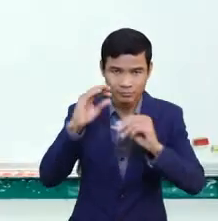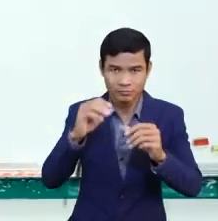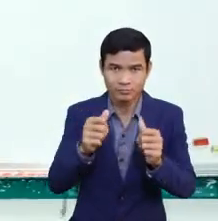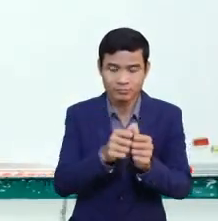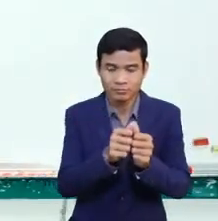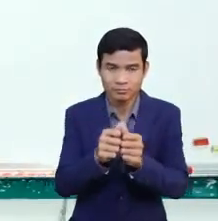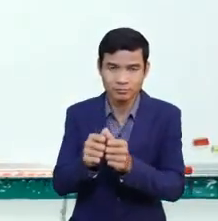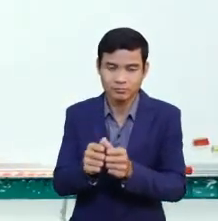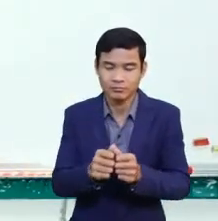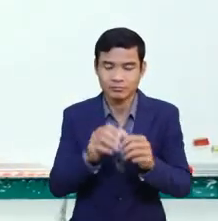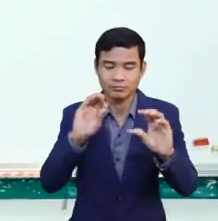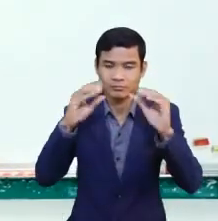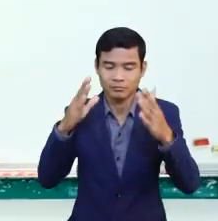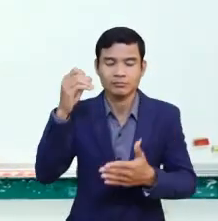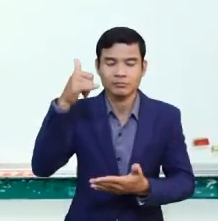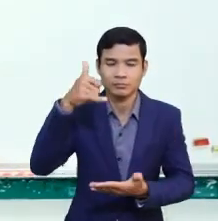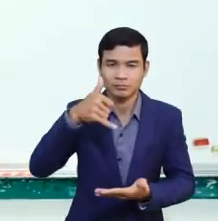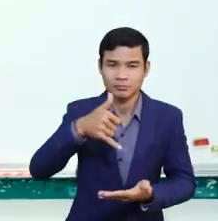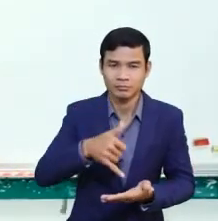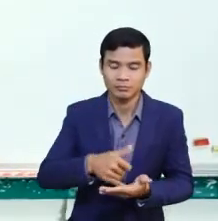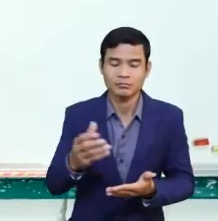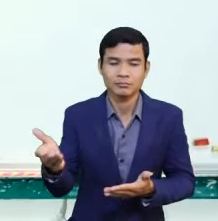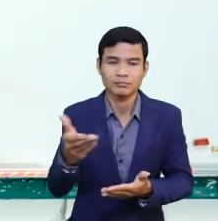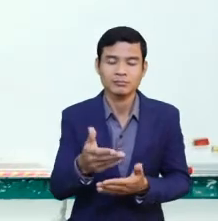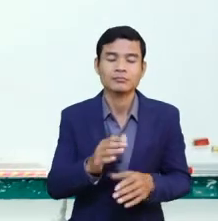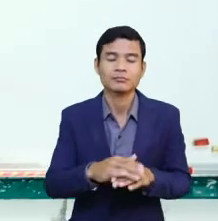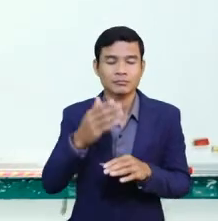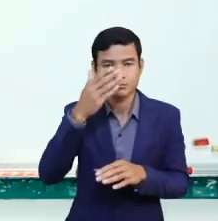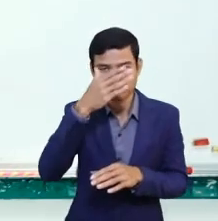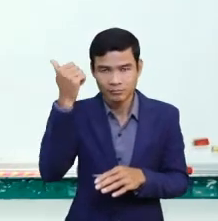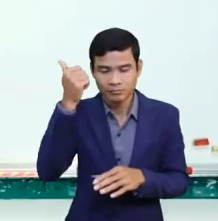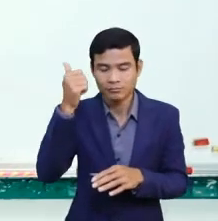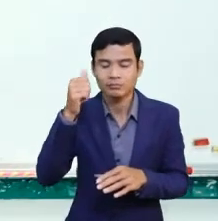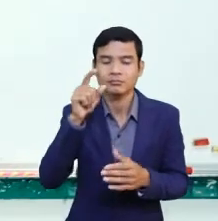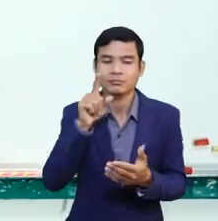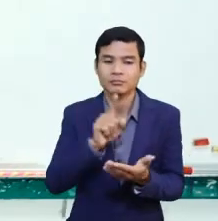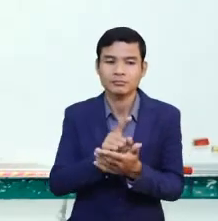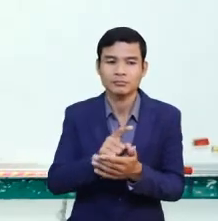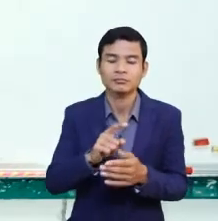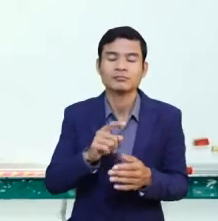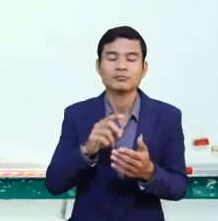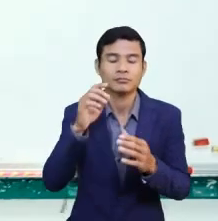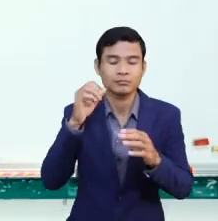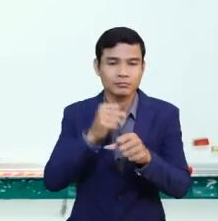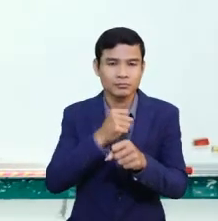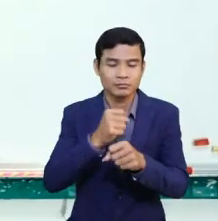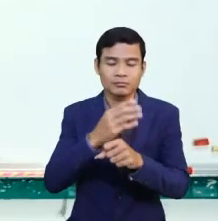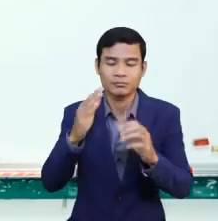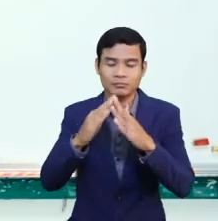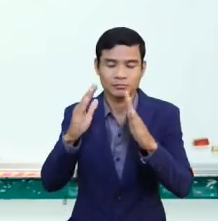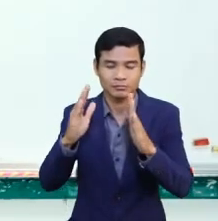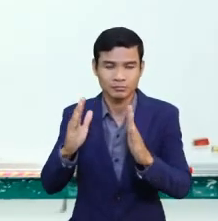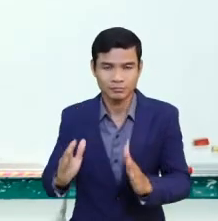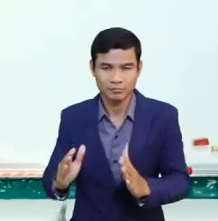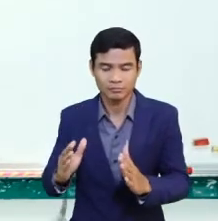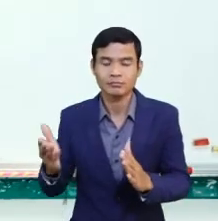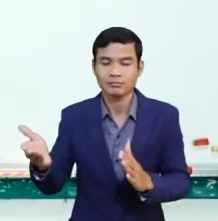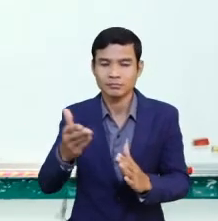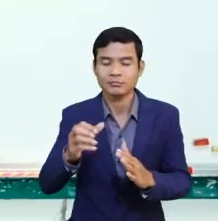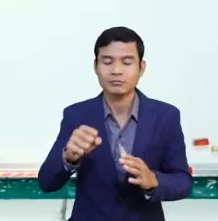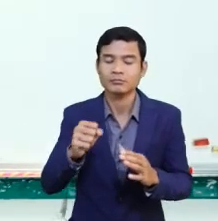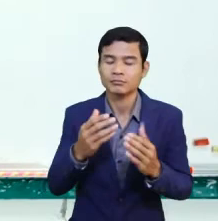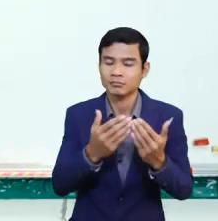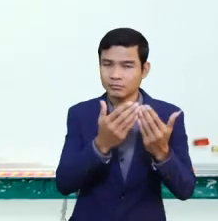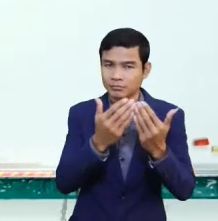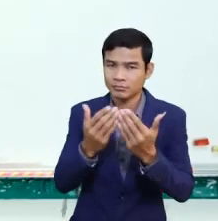tục đã riêng chà nè không thay nè chà con complex nè con á chà con complex thơ kẹt kẹp tè chà hai con trở